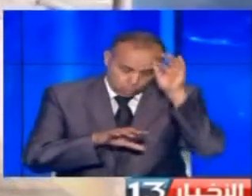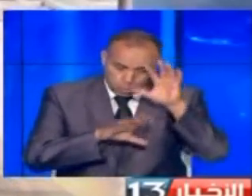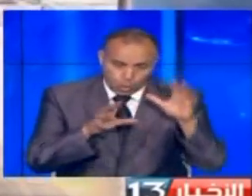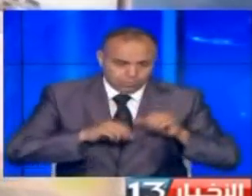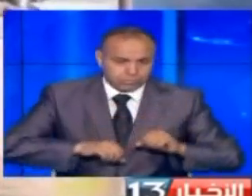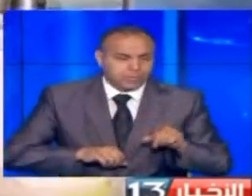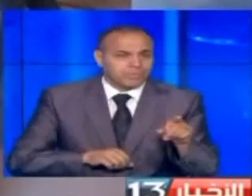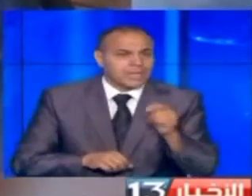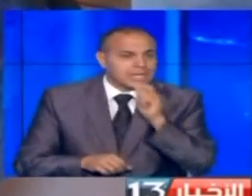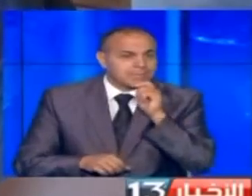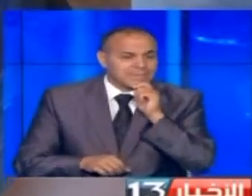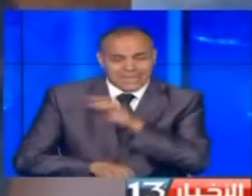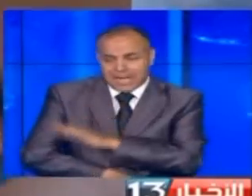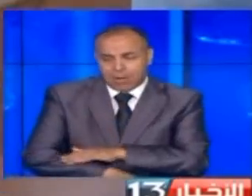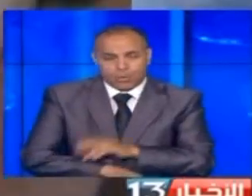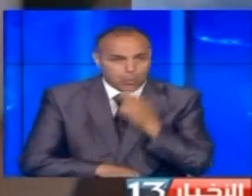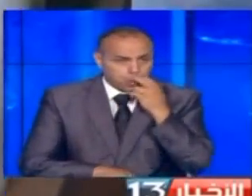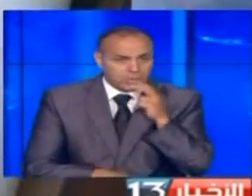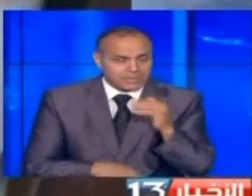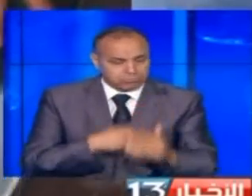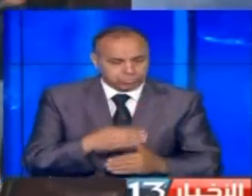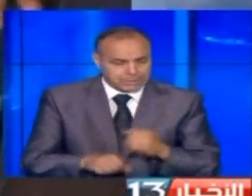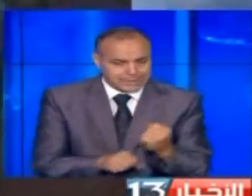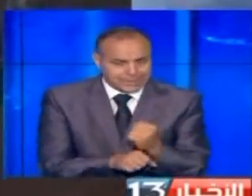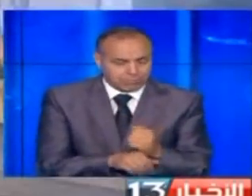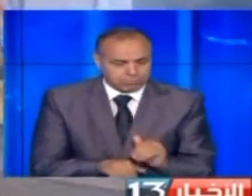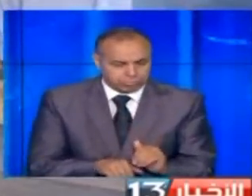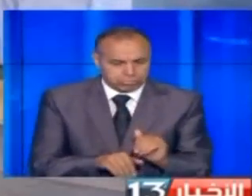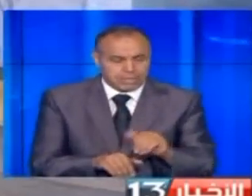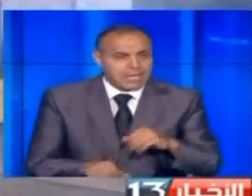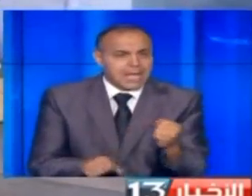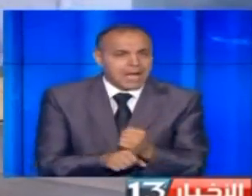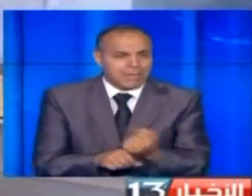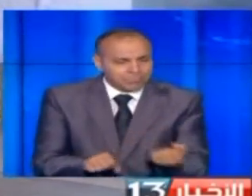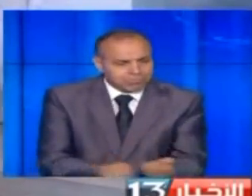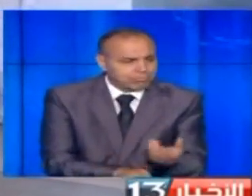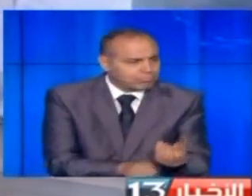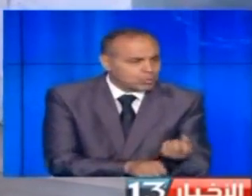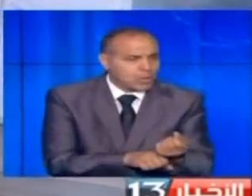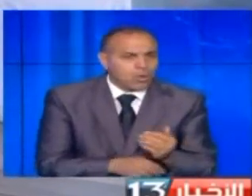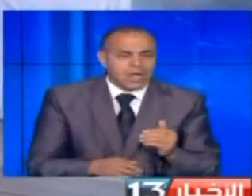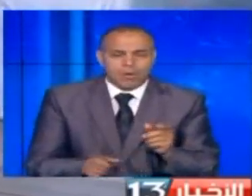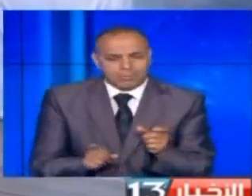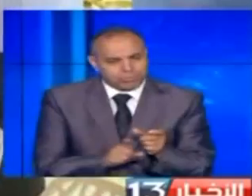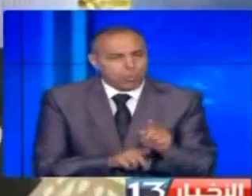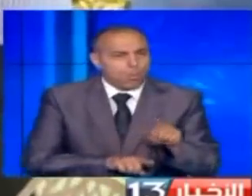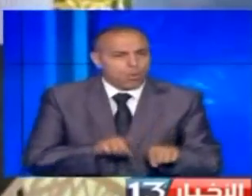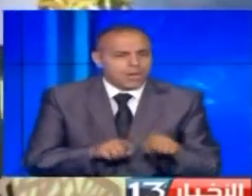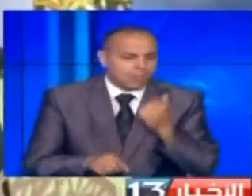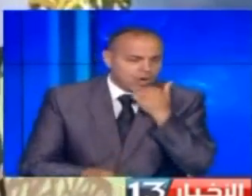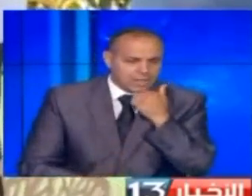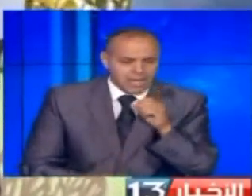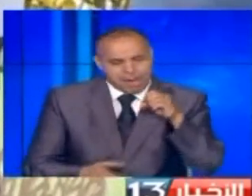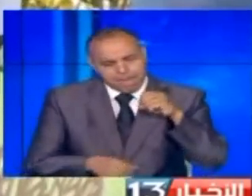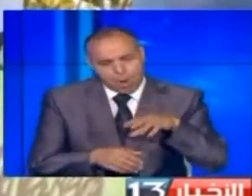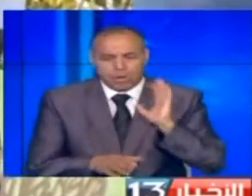الكبرى، ما زال أعوان هذا الجهاز يقومون مبدئيا بعمل تحسيسي والاقتصار على تحرير مخالفات